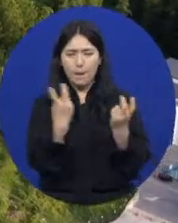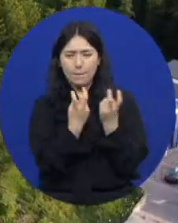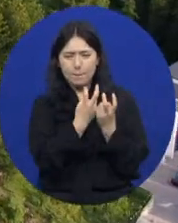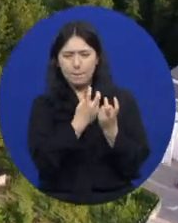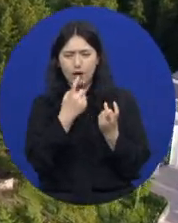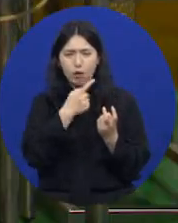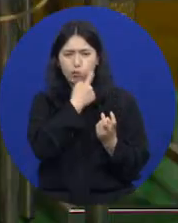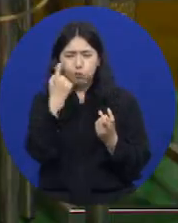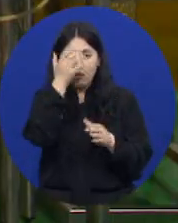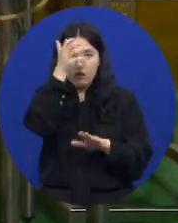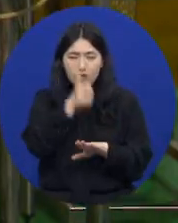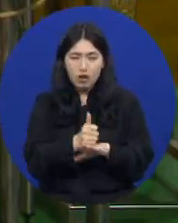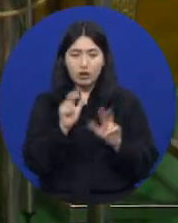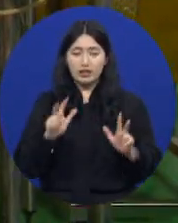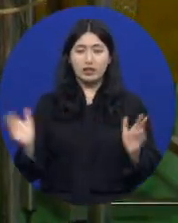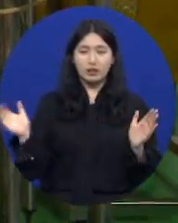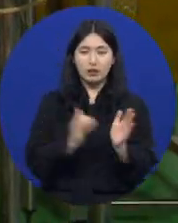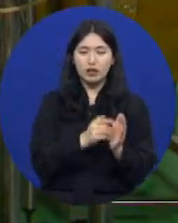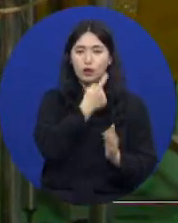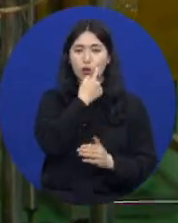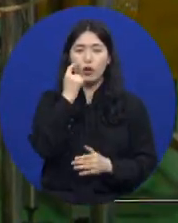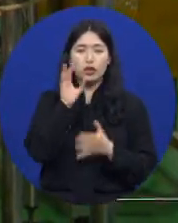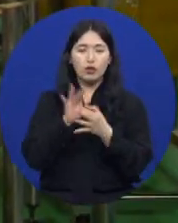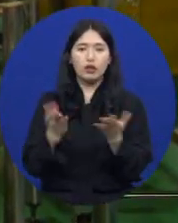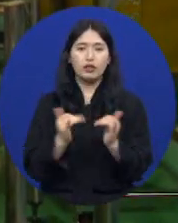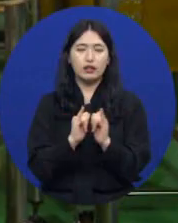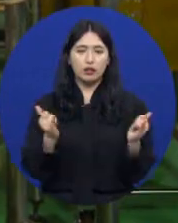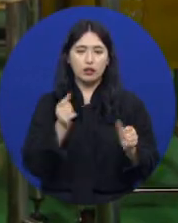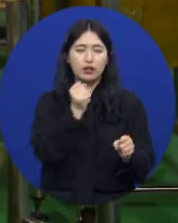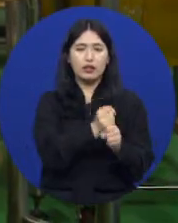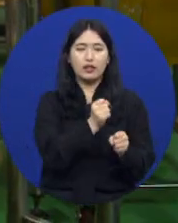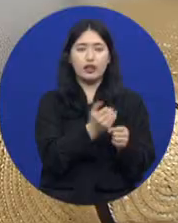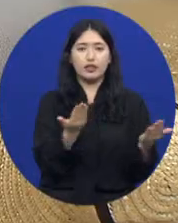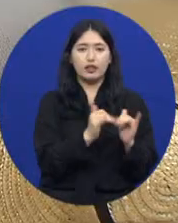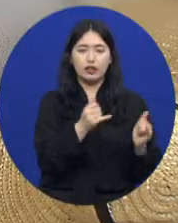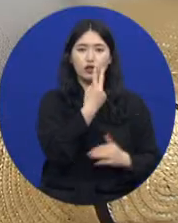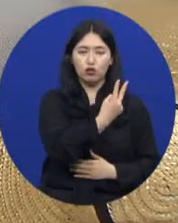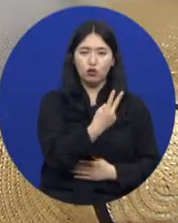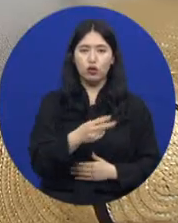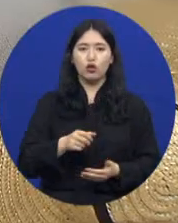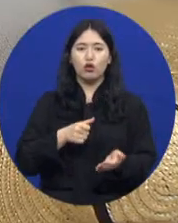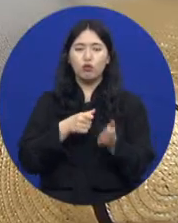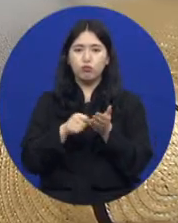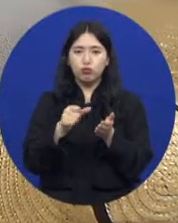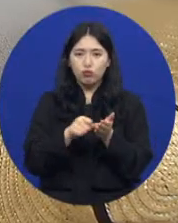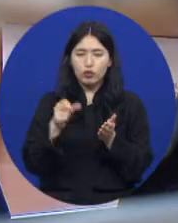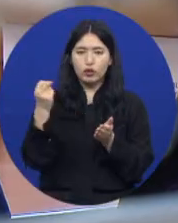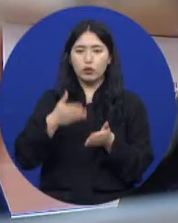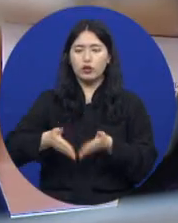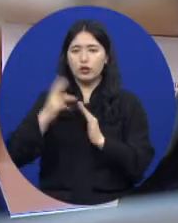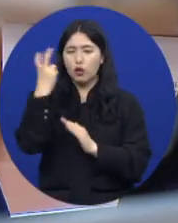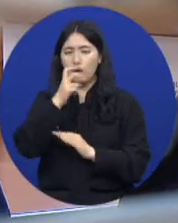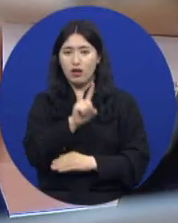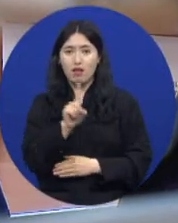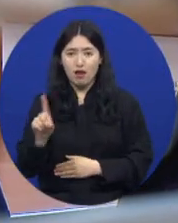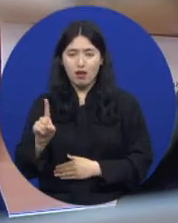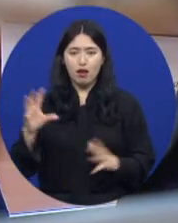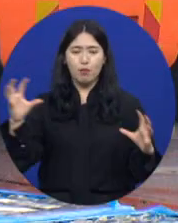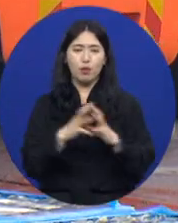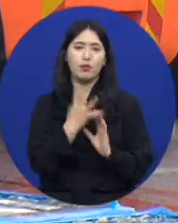나선 결과 지금까지 확인된 관련 직원은 생산직 2명과 물류 시설 관리직 1명씩 등 모두